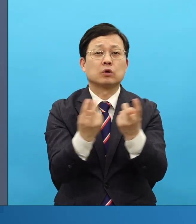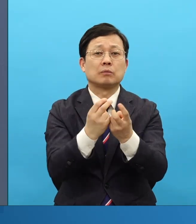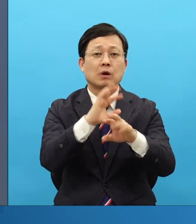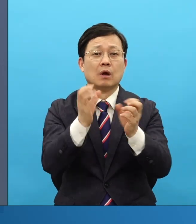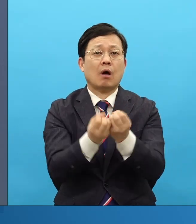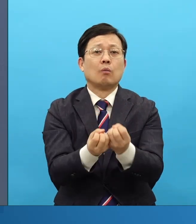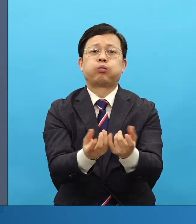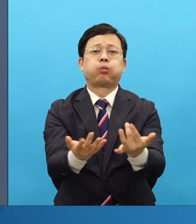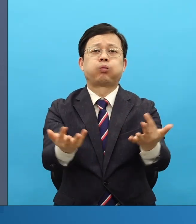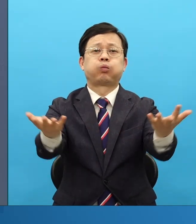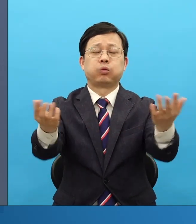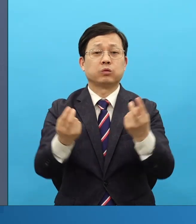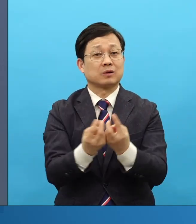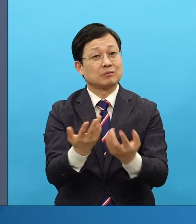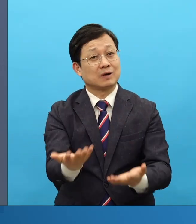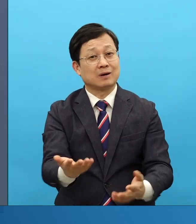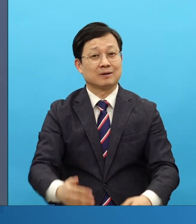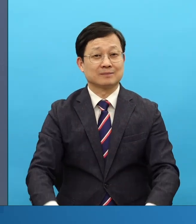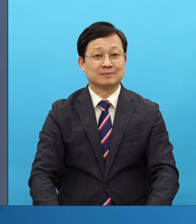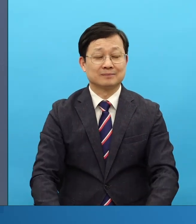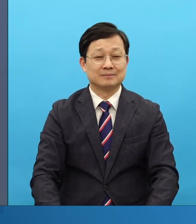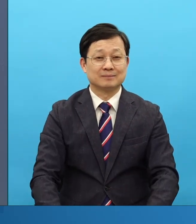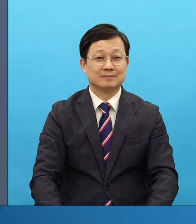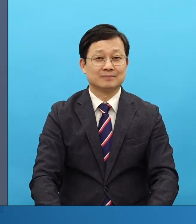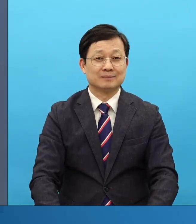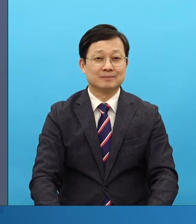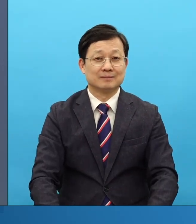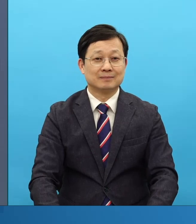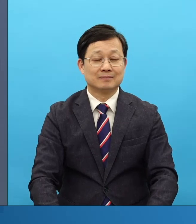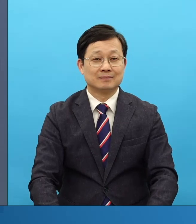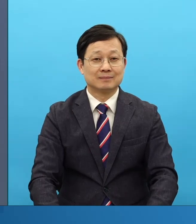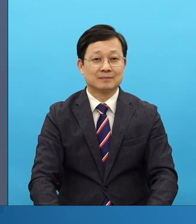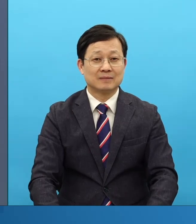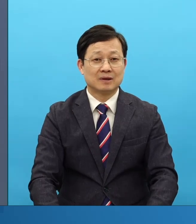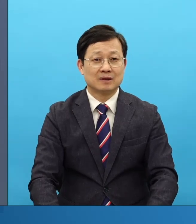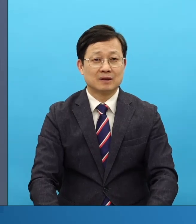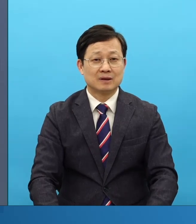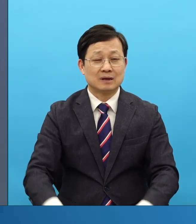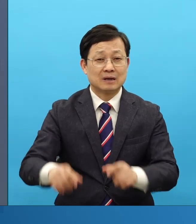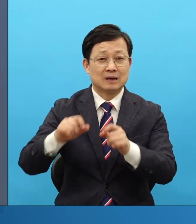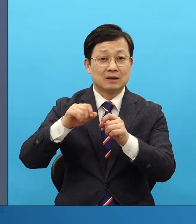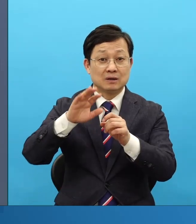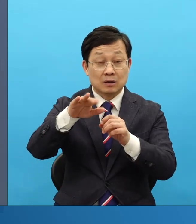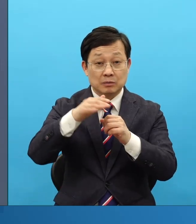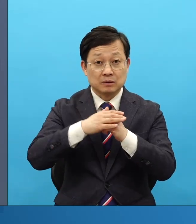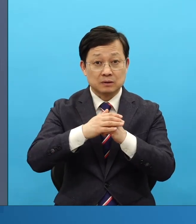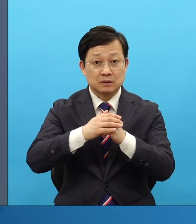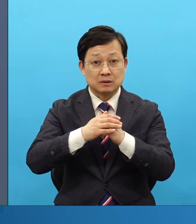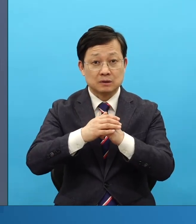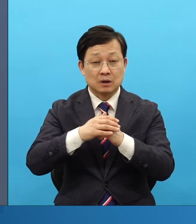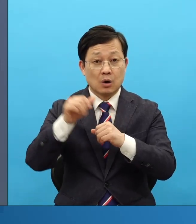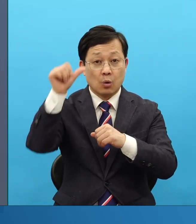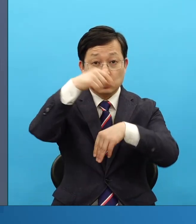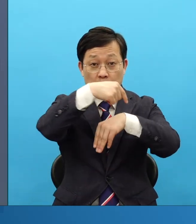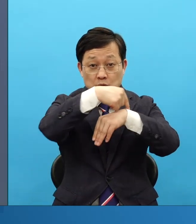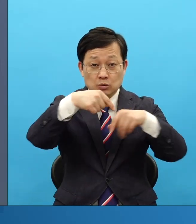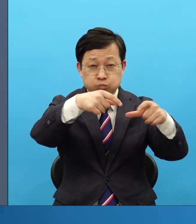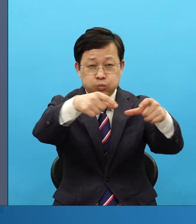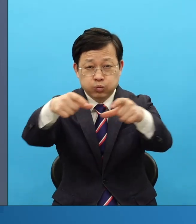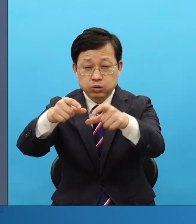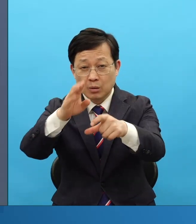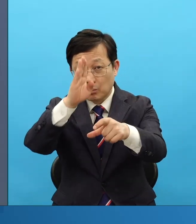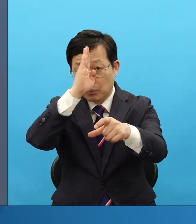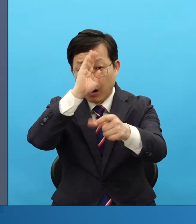the gospel, the darkness, the culture of darkness will completely cover over them. 연설하지만 거의 모든 질병 거기서 다 나옵니다. And I'm so sorry, but all